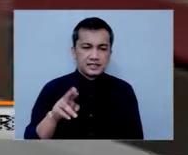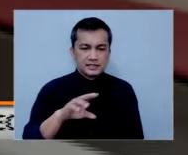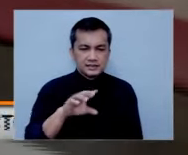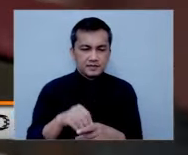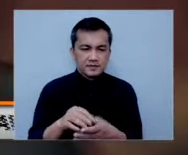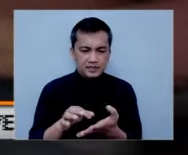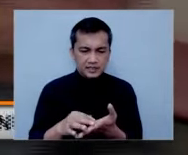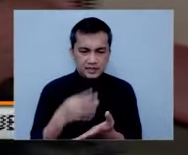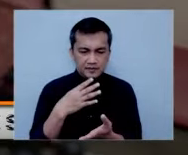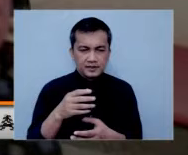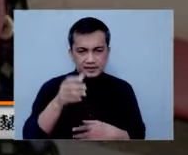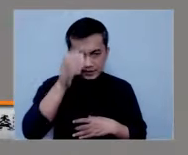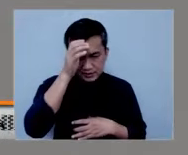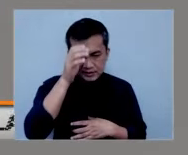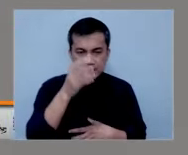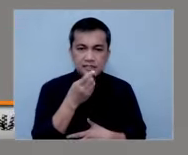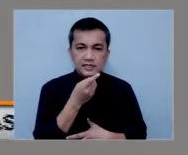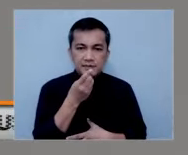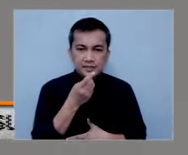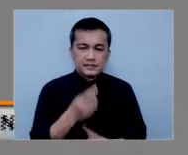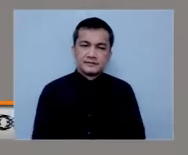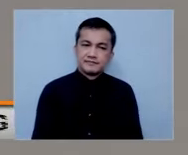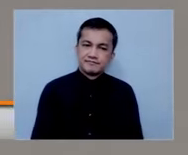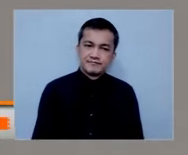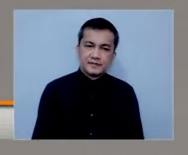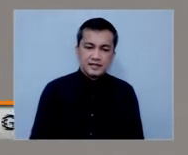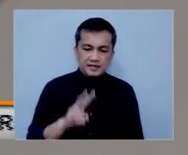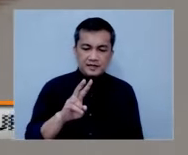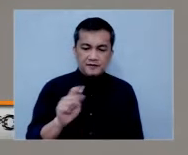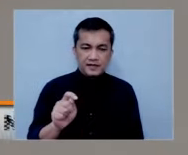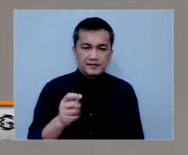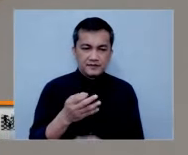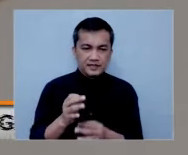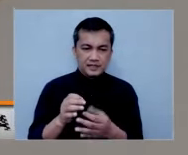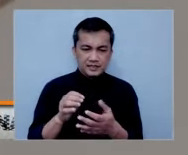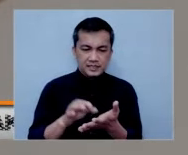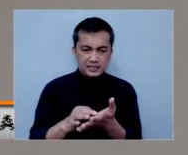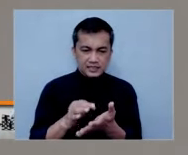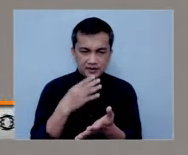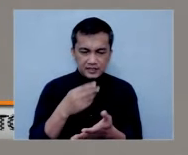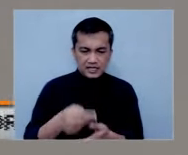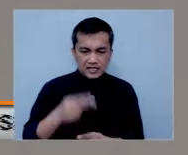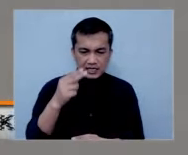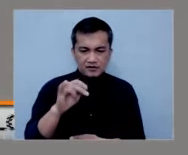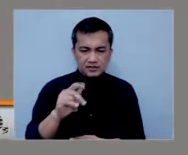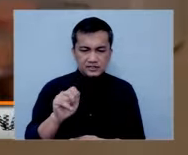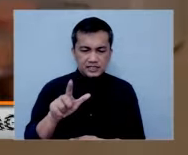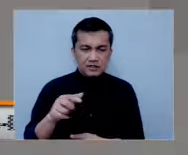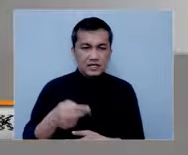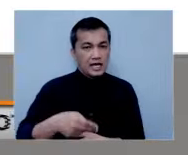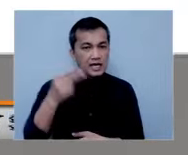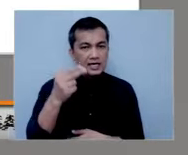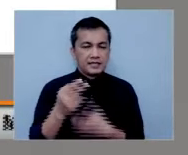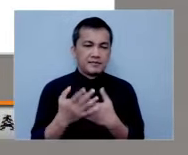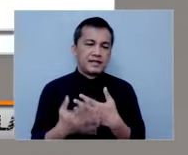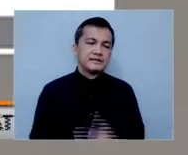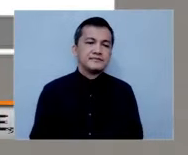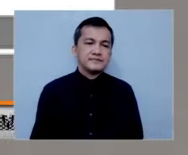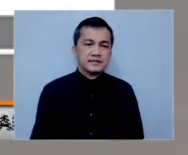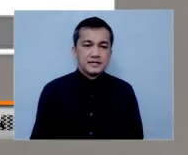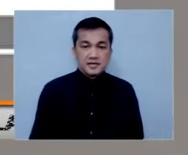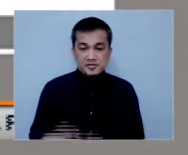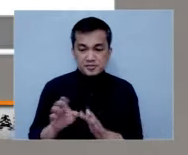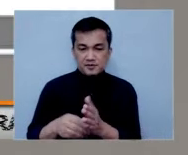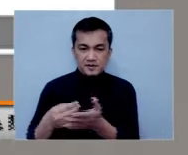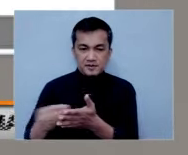sa cancer at diabetes. VAT-free na rin ang ilang gamot para sa high cholesterol at hypertension. Mas mura na rin mabibili ang mga